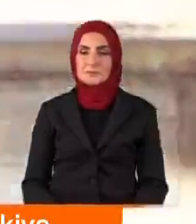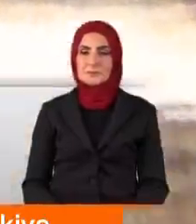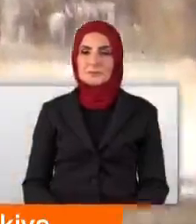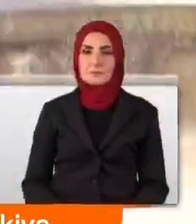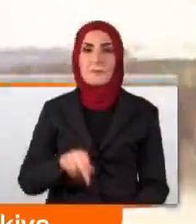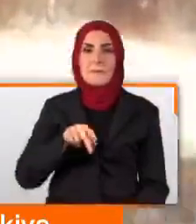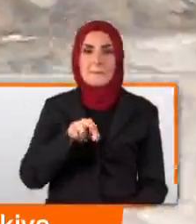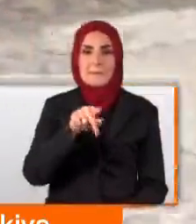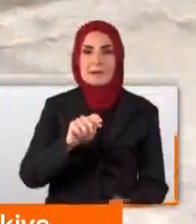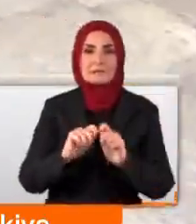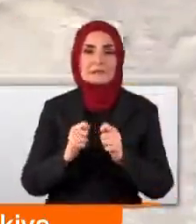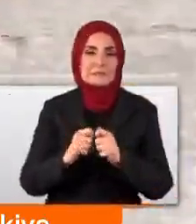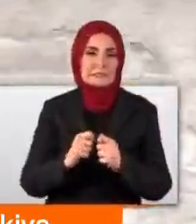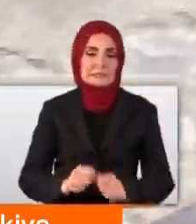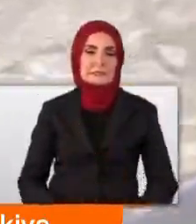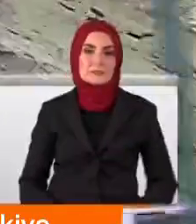Merdivenleri kırık,